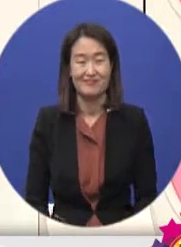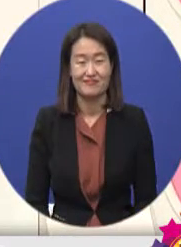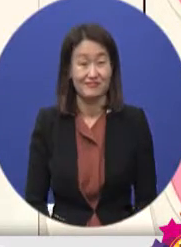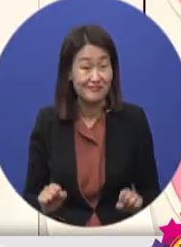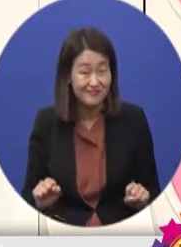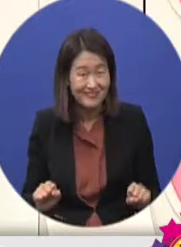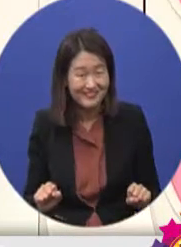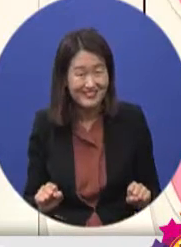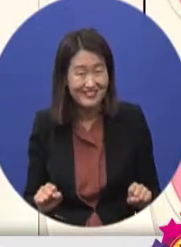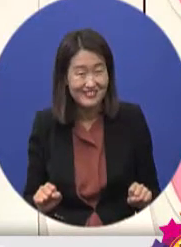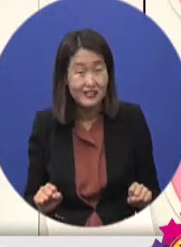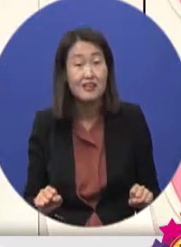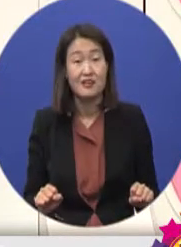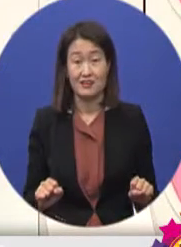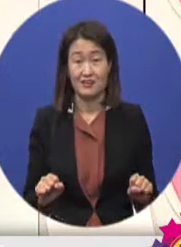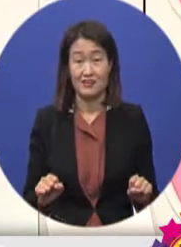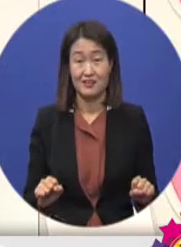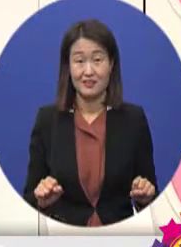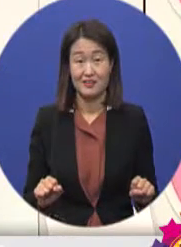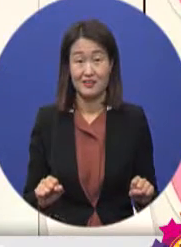안녕하세요.